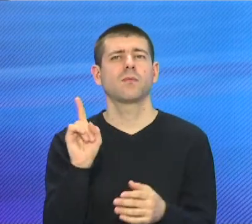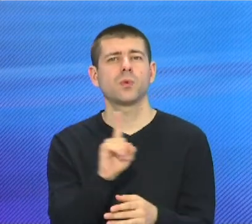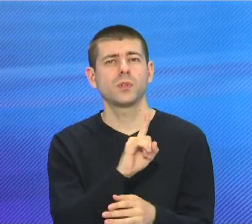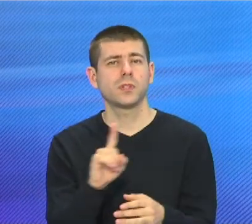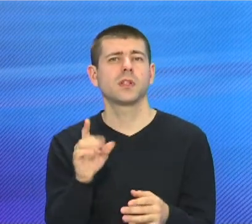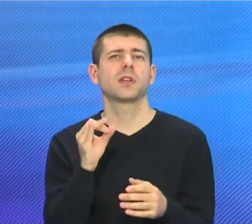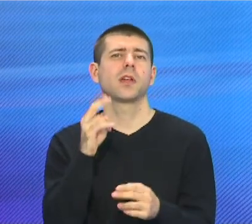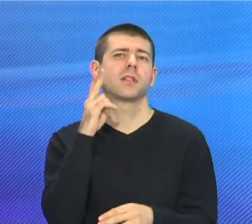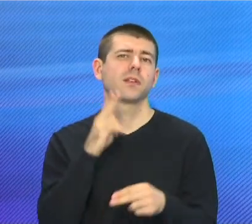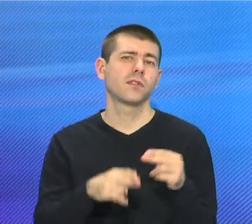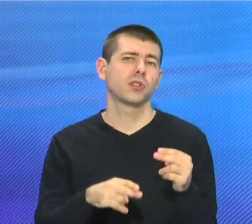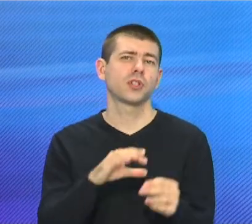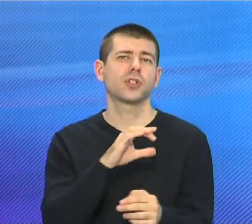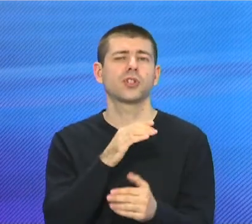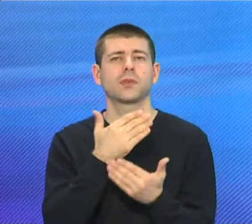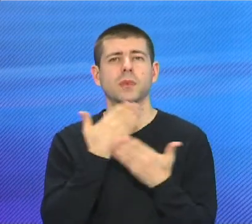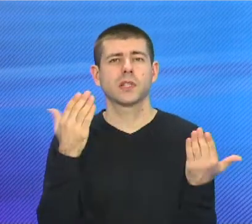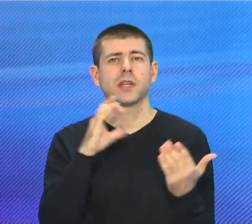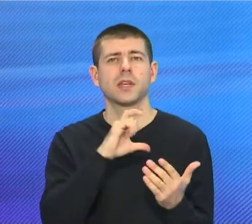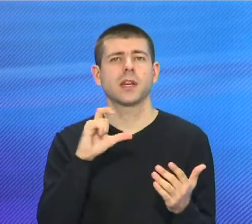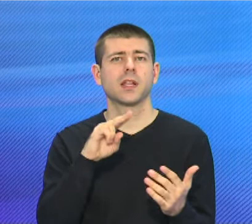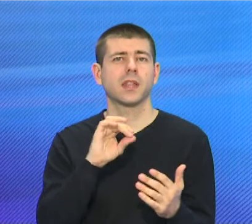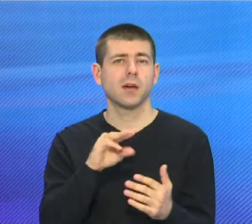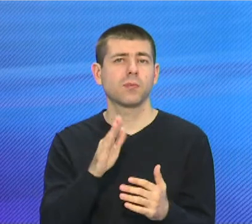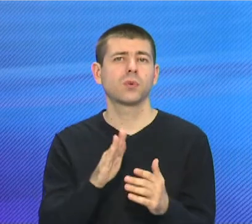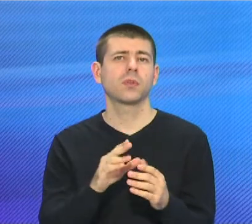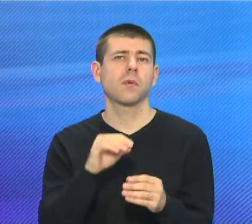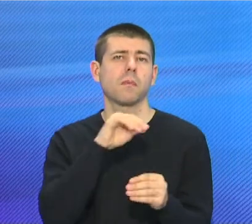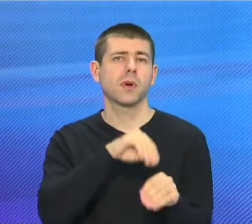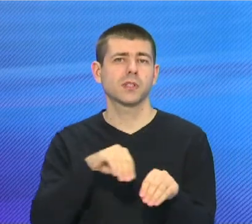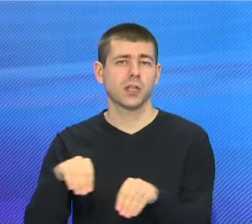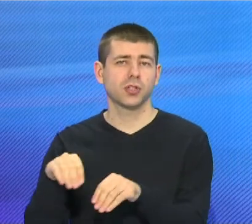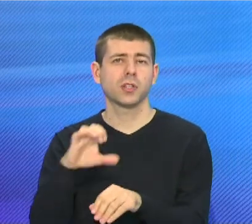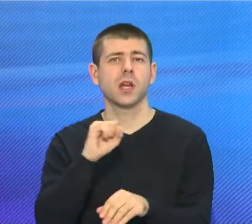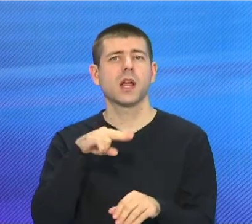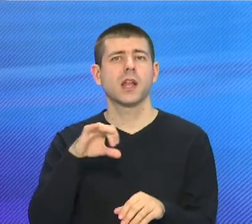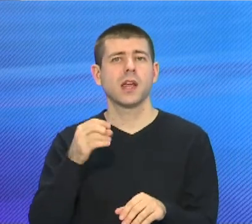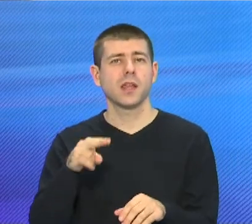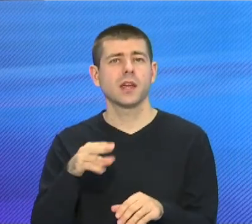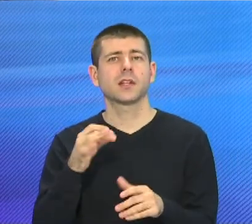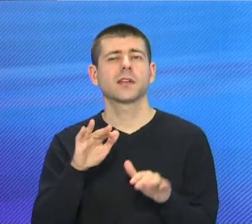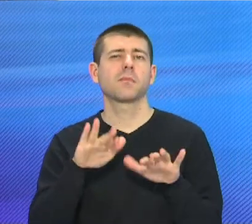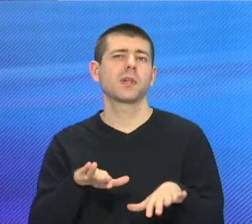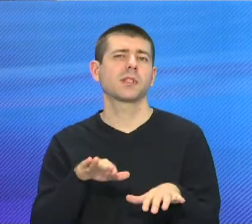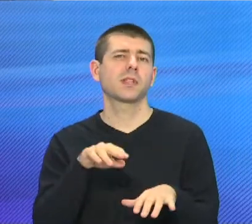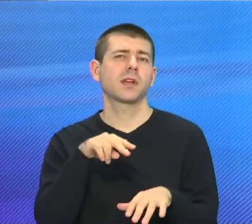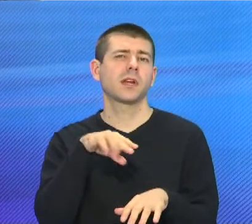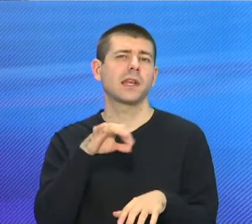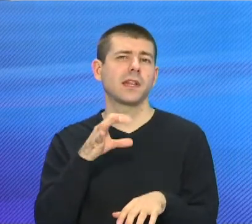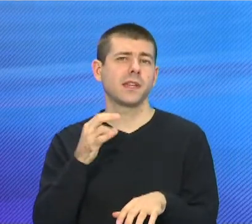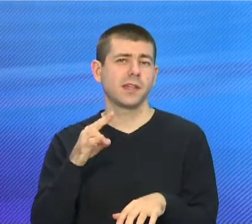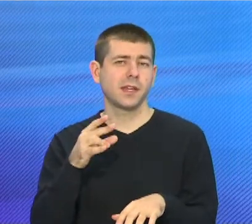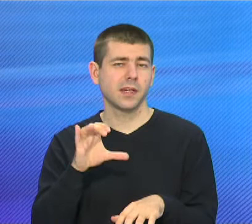что завершающим этапом будет высажена аллея на линии Сталина и